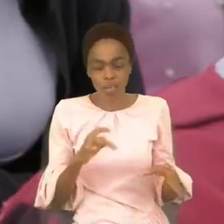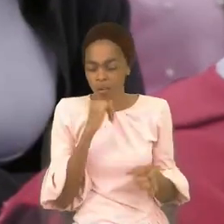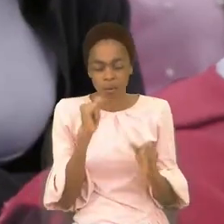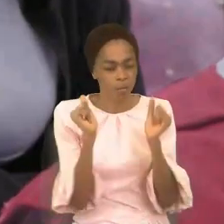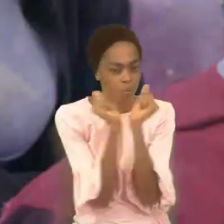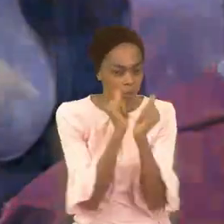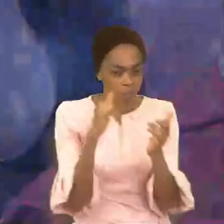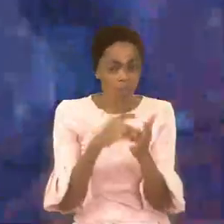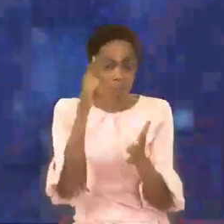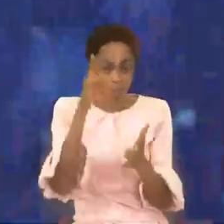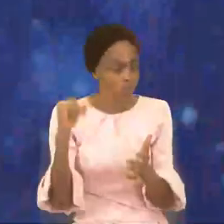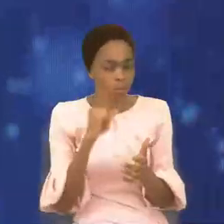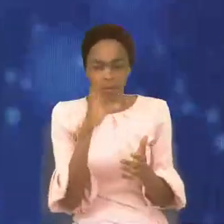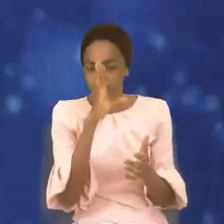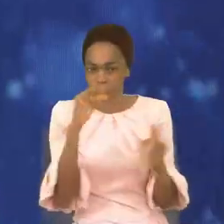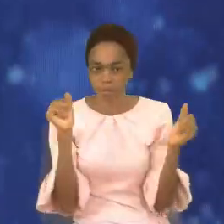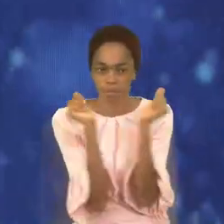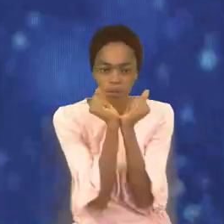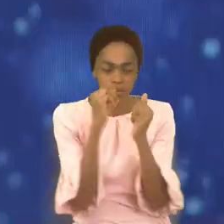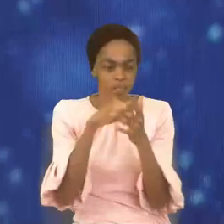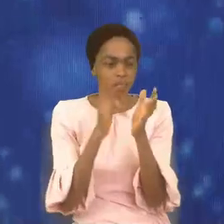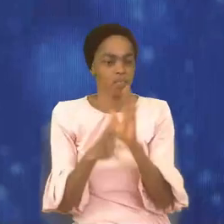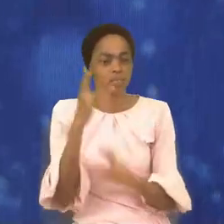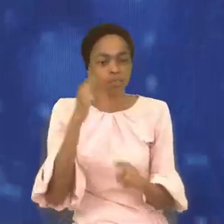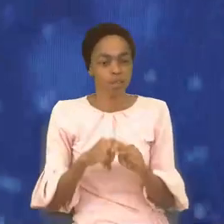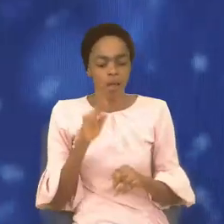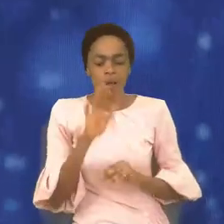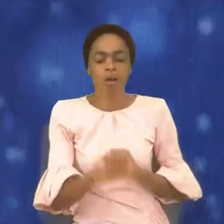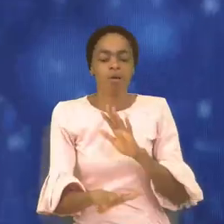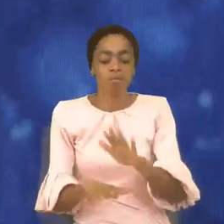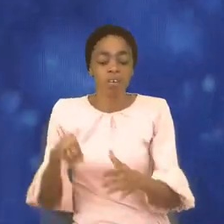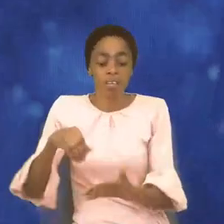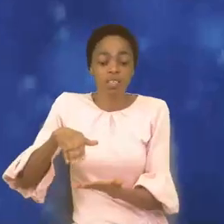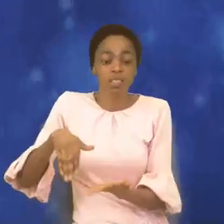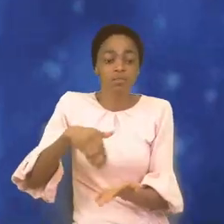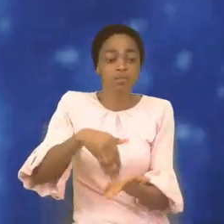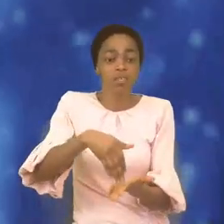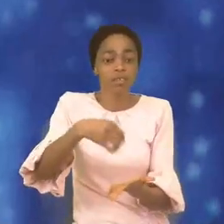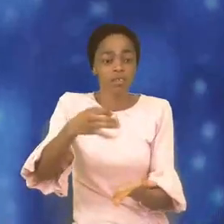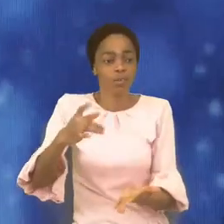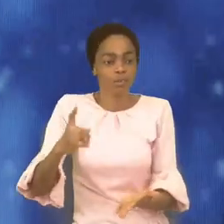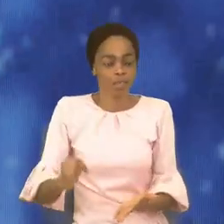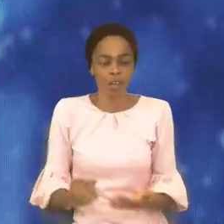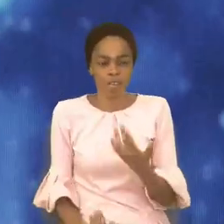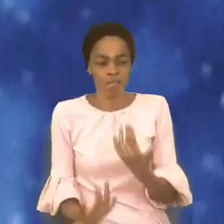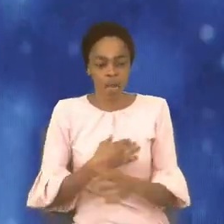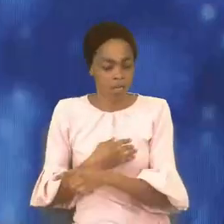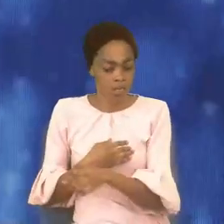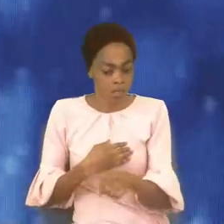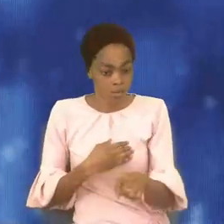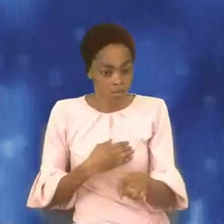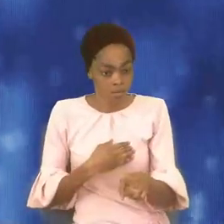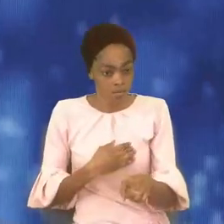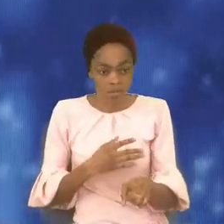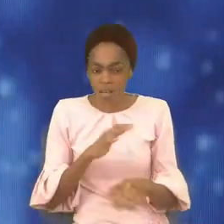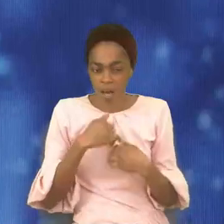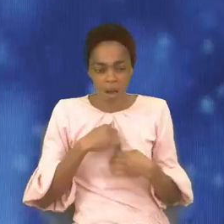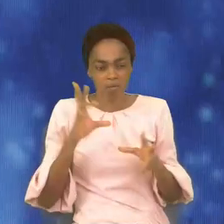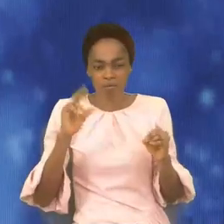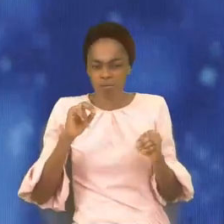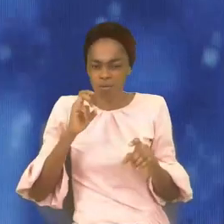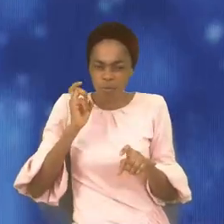lié. Qui marchent et qui n'ont point de mal. Qui marchent au milieu du